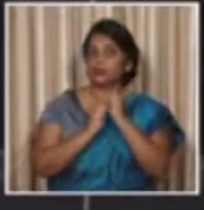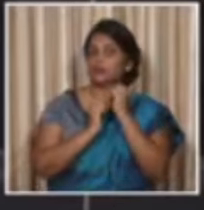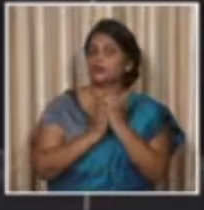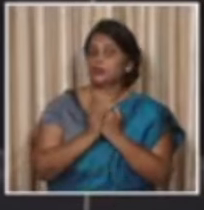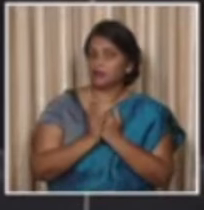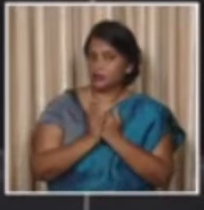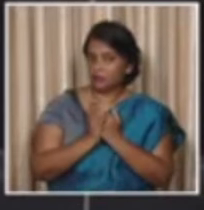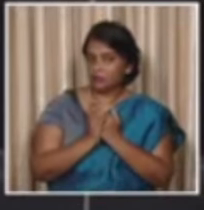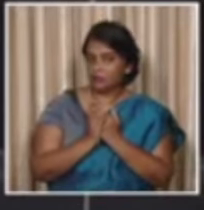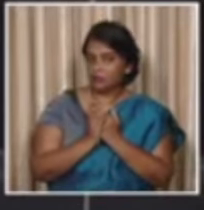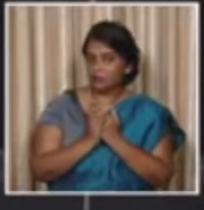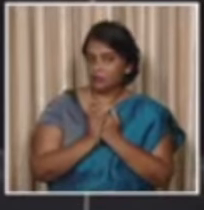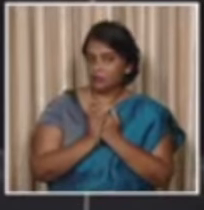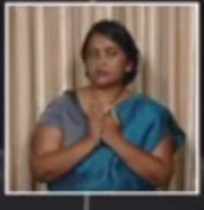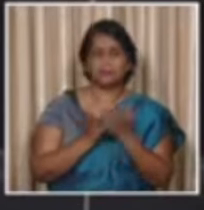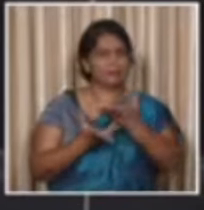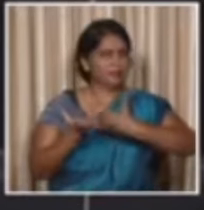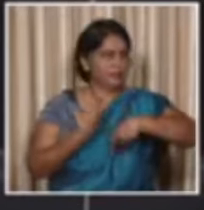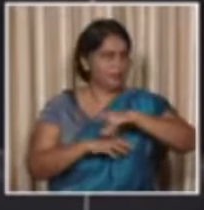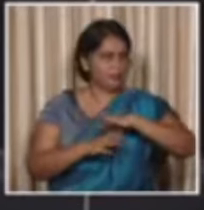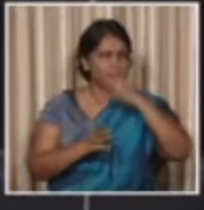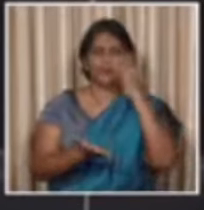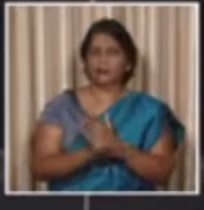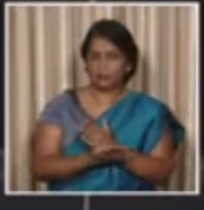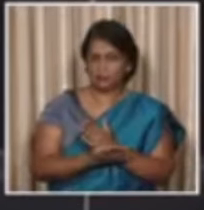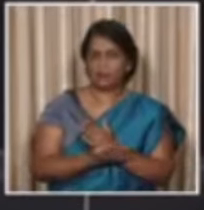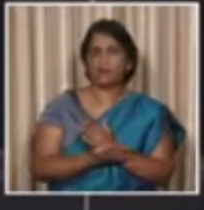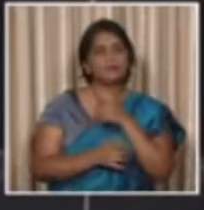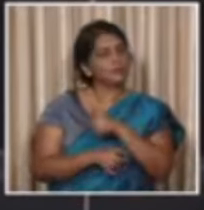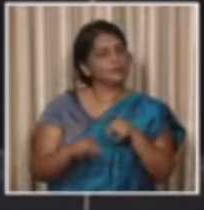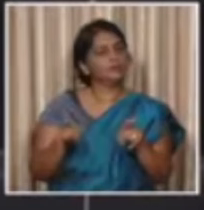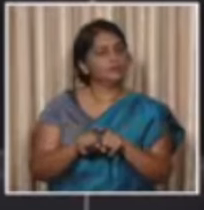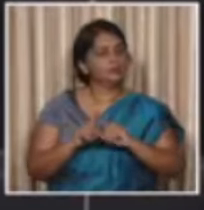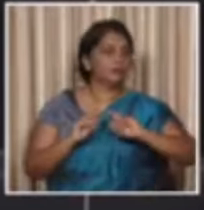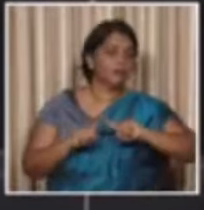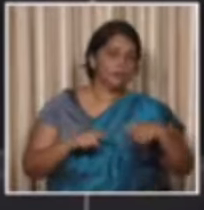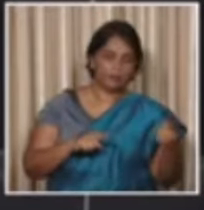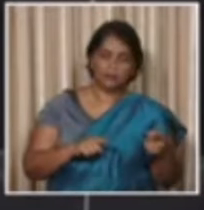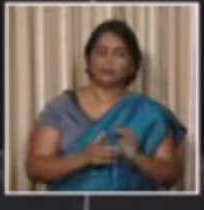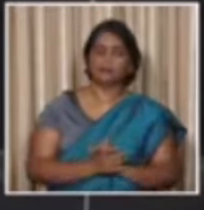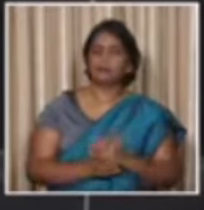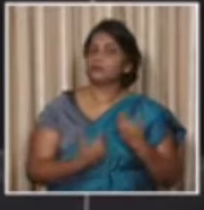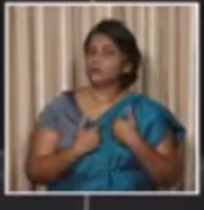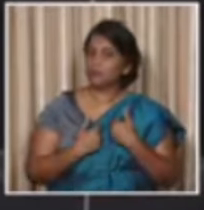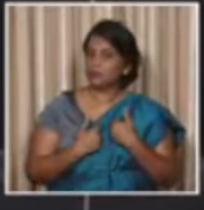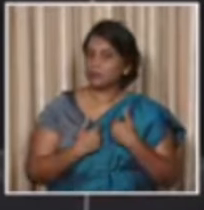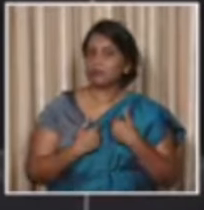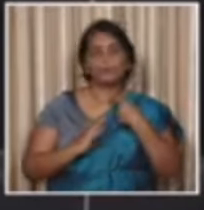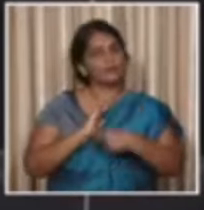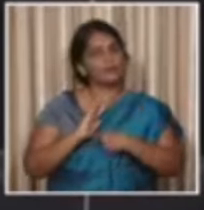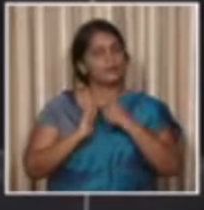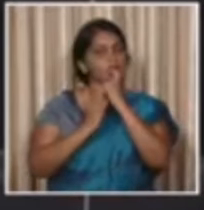කටයුතු අවුල් කරන්නට නවත්තන්න. ඒ වගේම අනෙක් පැත්තෙන් අපි